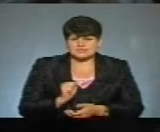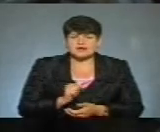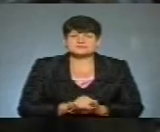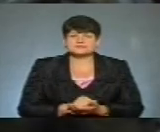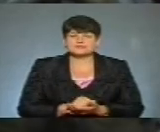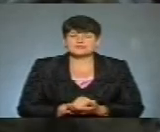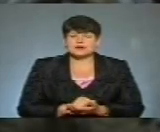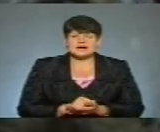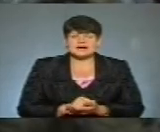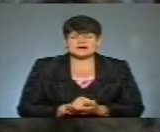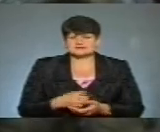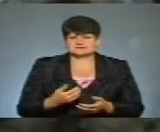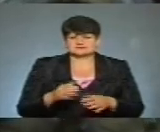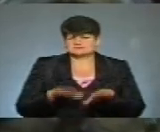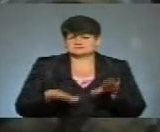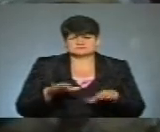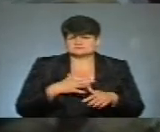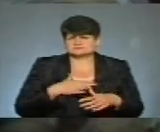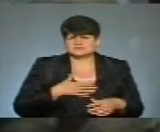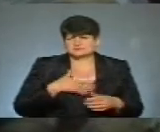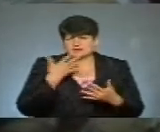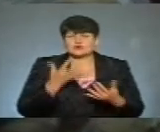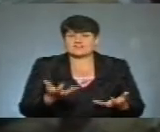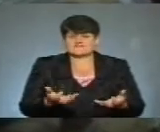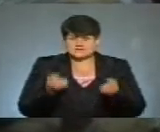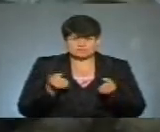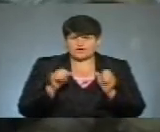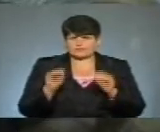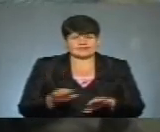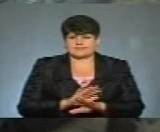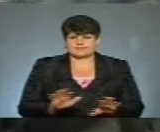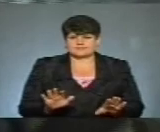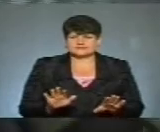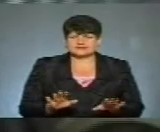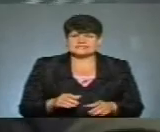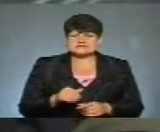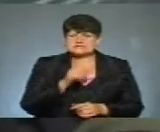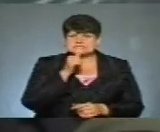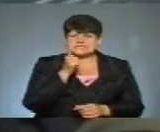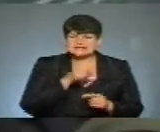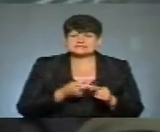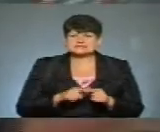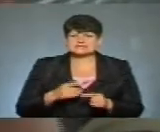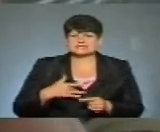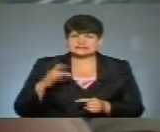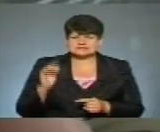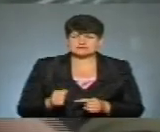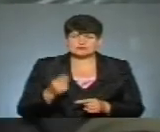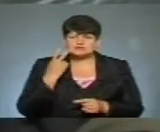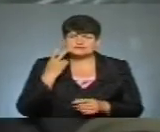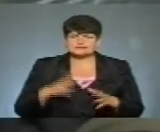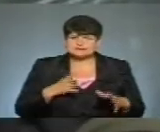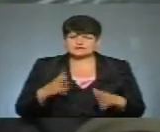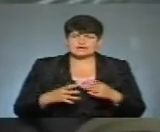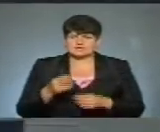А за манекен я, в принципі, не переживала. Я знала, що якщо я візьму, я вже його не поставлю. Секрет в дисципліні, в постійних тренуваннях,